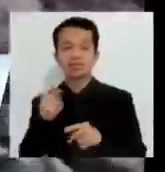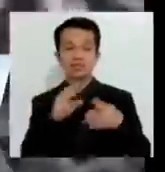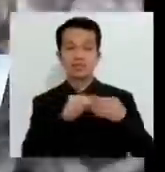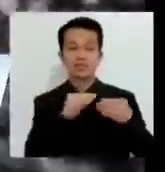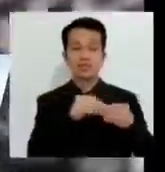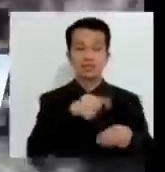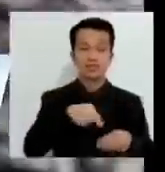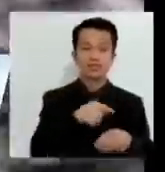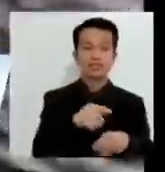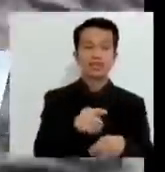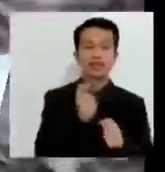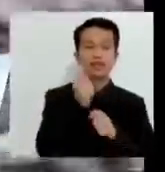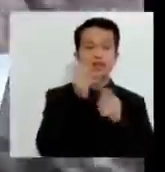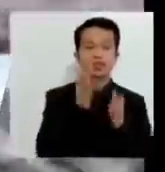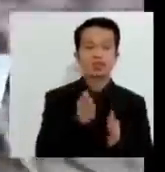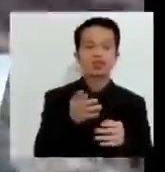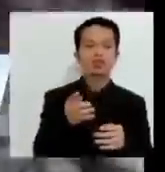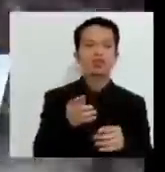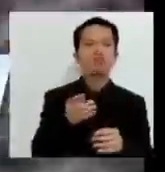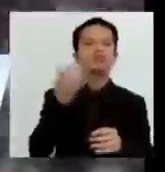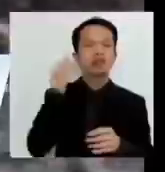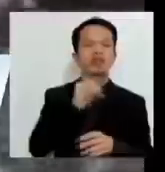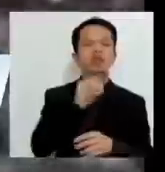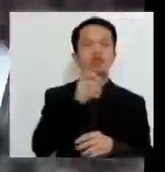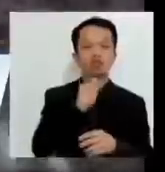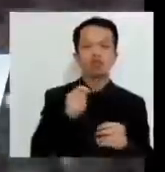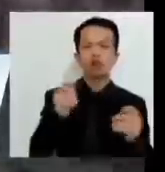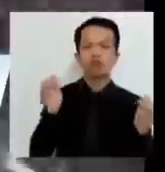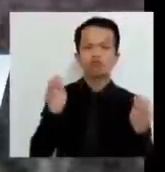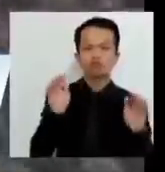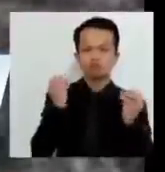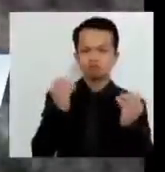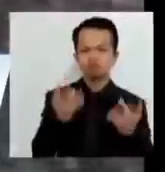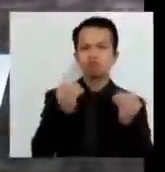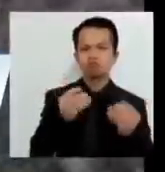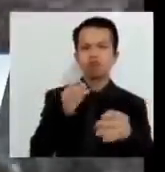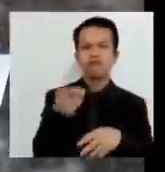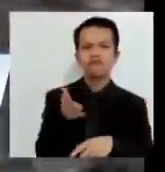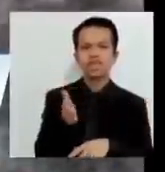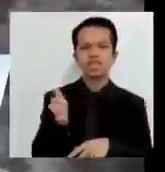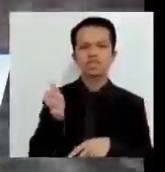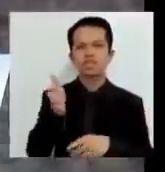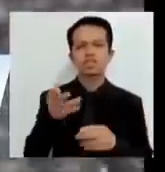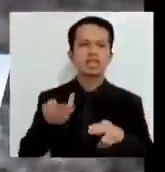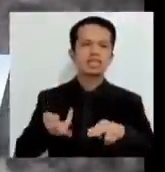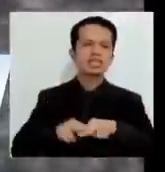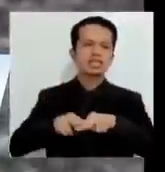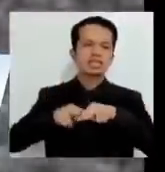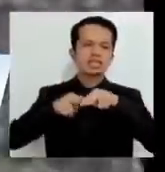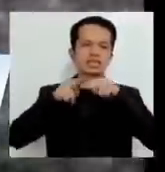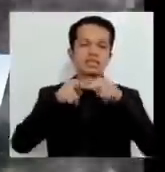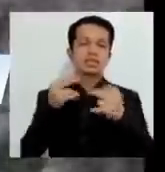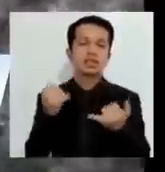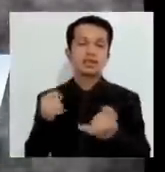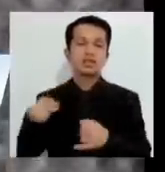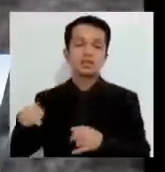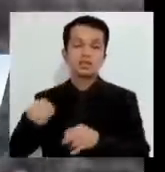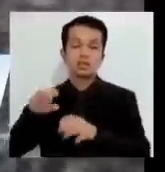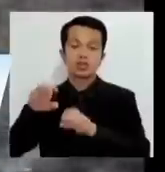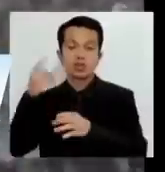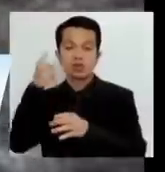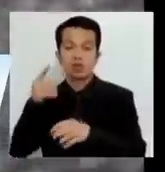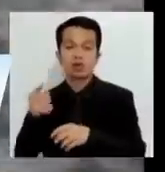noong ikalawang linggo ng Oktubre pa nila napansin ang pagdami ng tamban at lalo pang dumami. Ayon sa Bureau of Fisheries and Aquatic